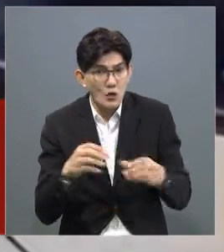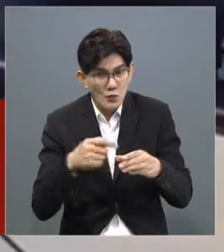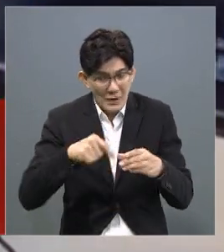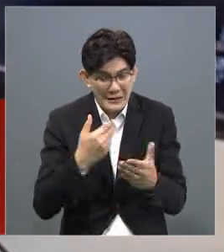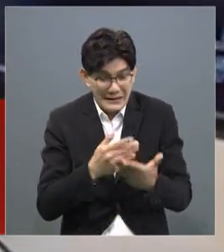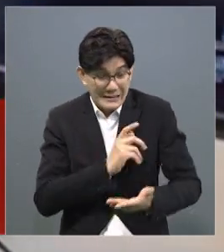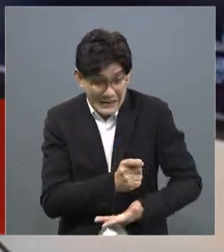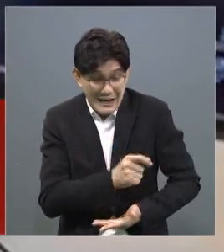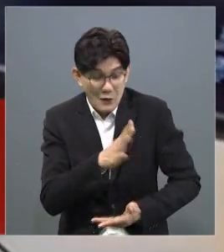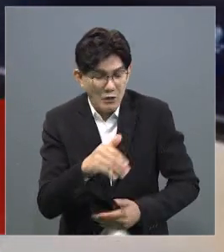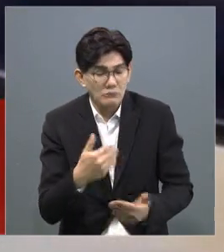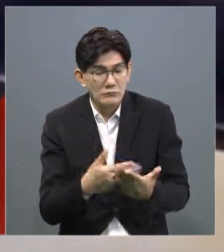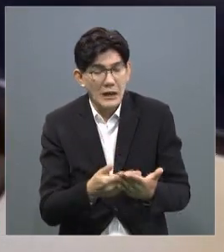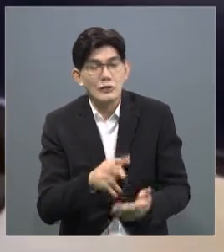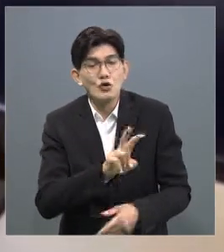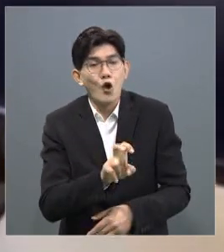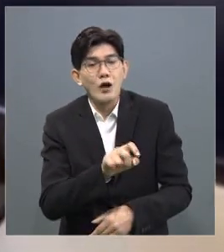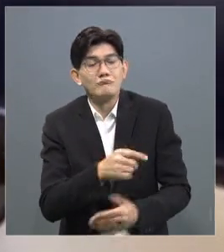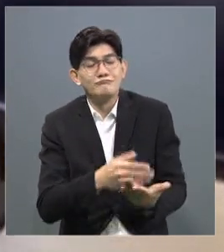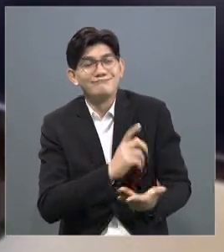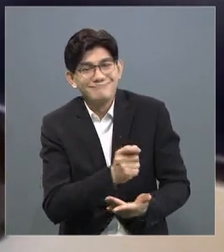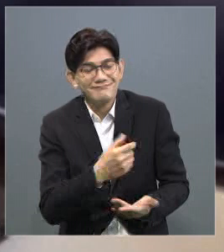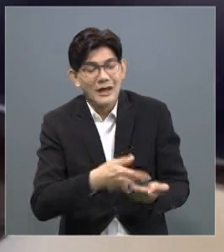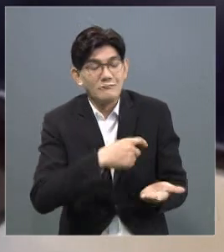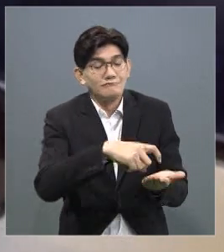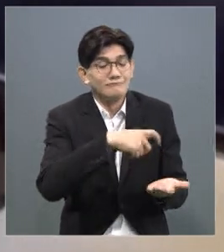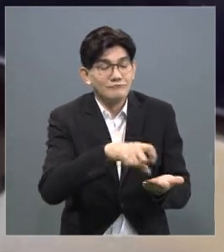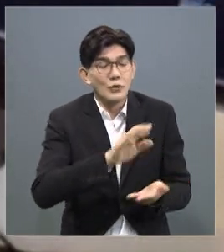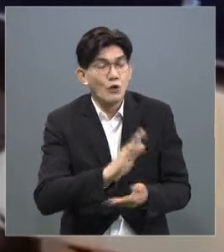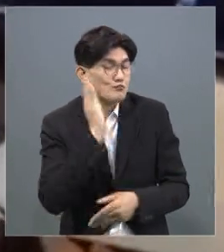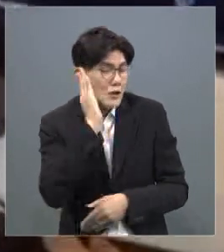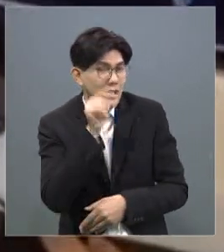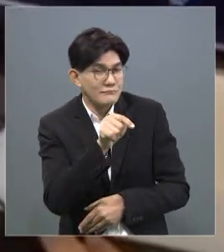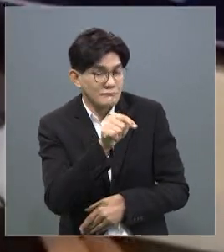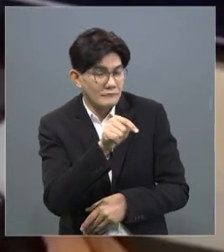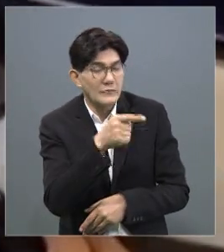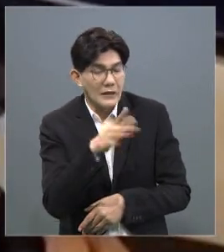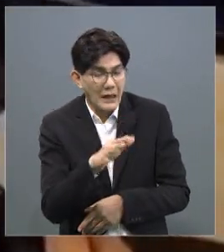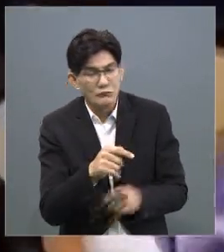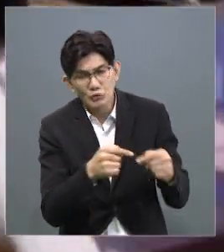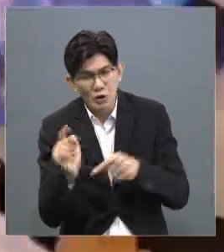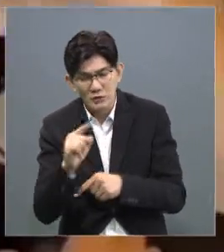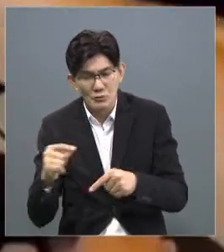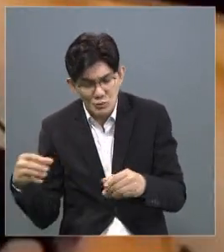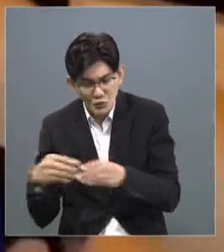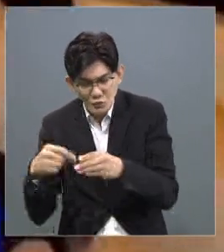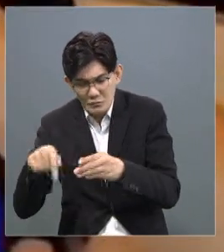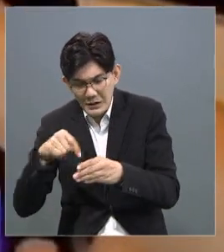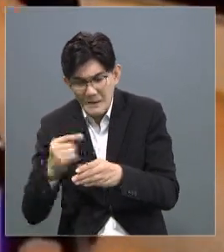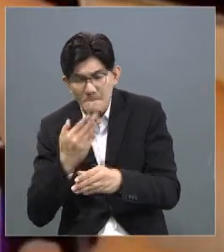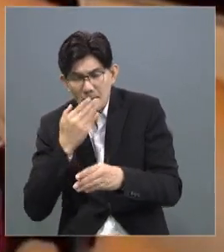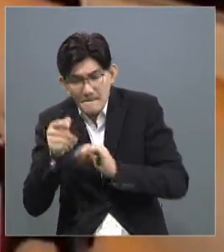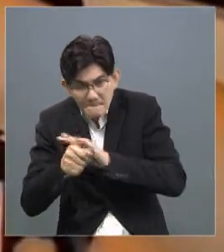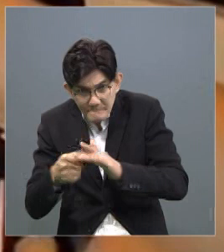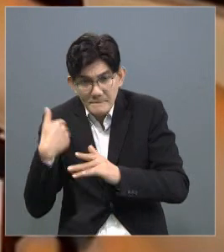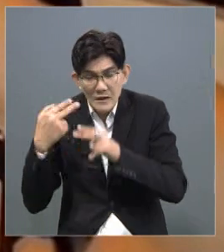เสียค่าเข้าคนละ 200บาทด้วยการโอนเงินเข้าบัญชีของนายยากรค่ะจากนั้นก็จะดึงเข้ากลุ่มลับเฉพาะมียอดผู้